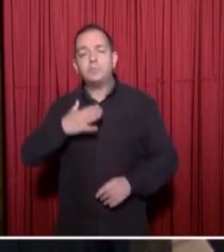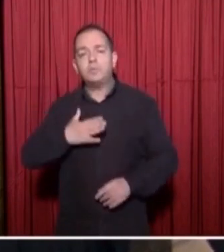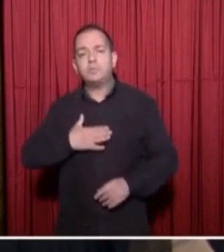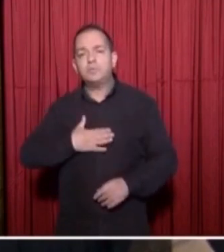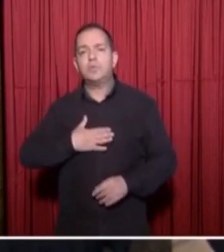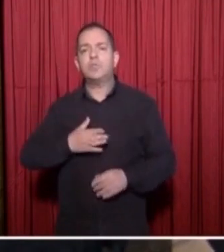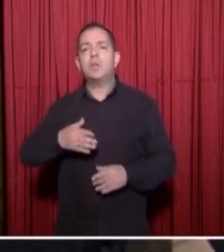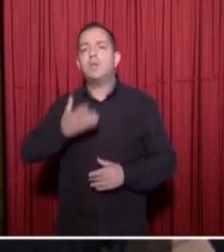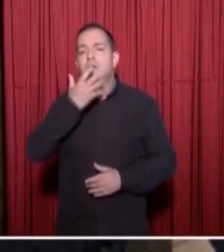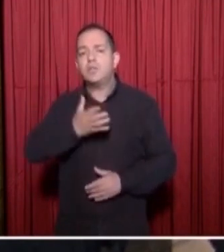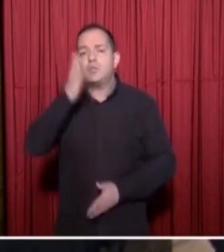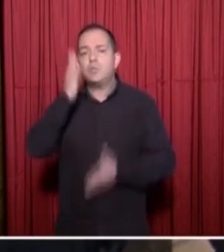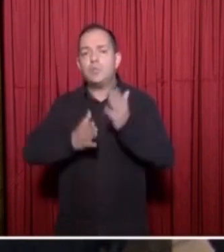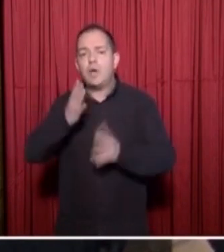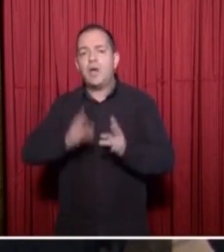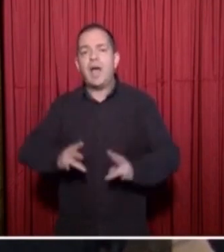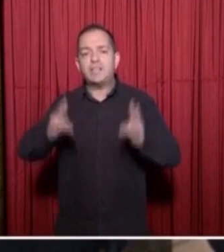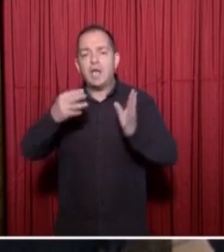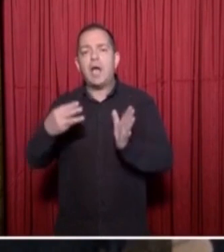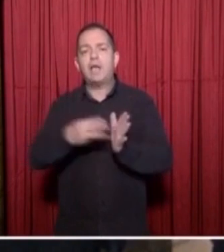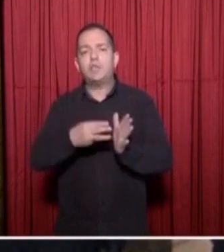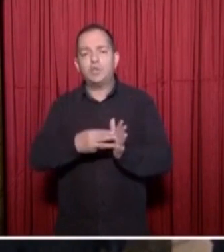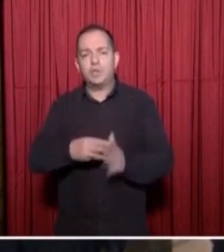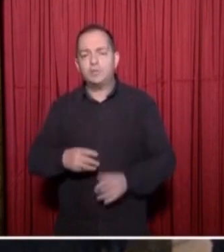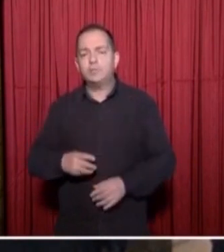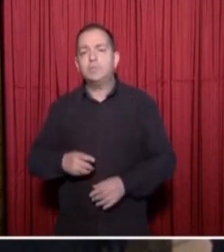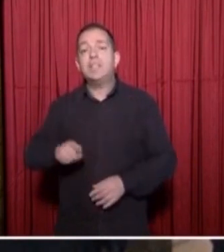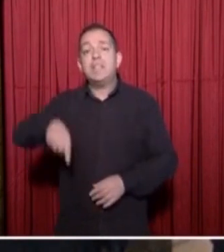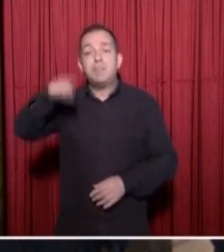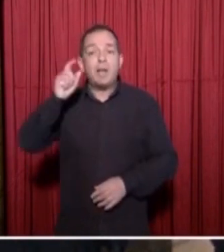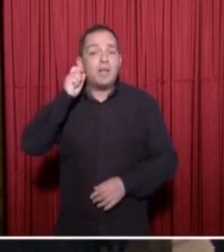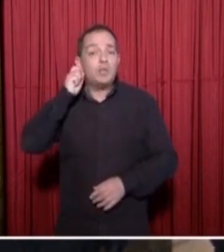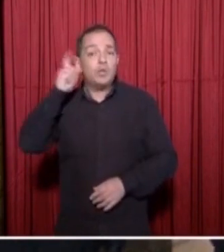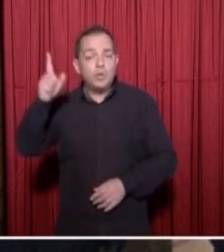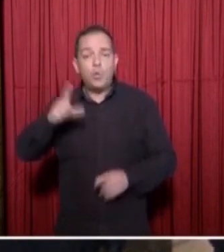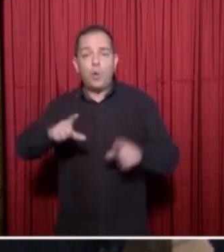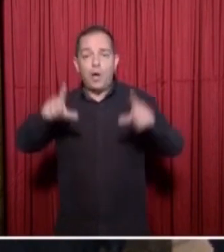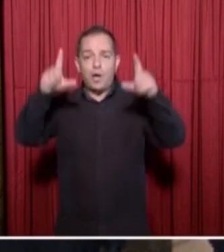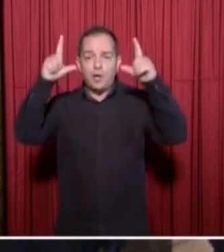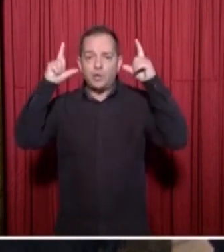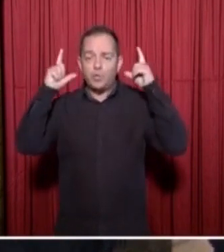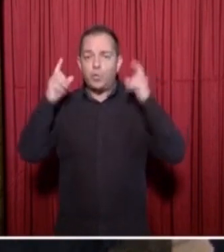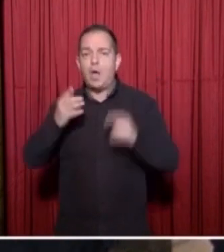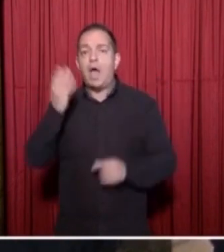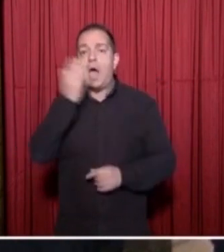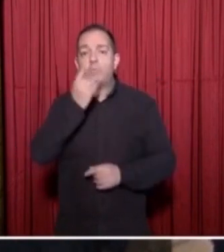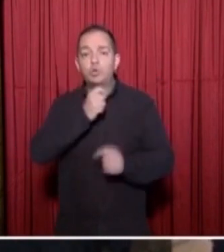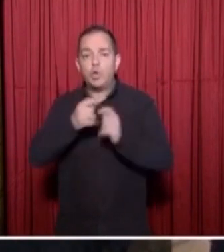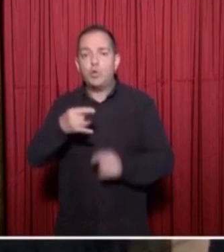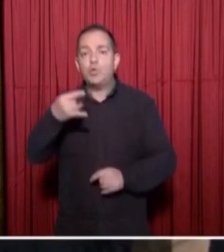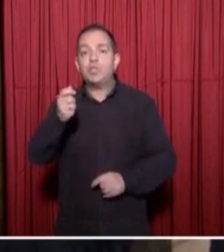Αγίου Ιερομάρτυρος Αναστασίου Αντιοχίας, τη αυτή ημέρα μνήμη του Αγίου Αποστόλου